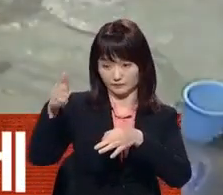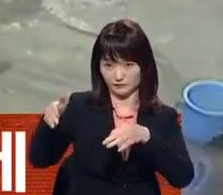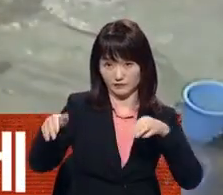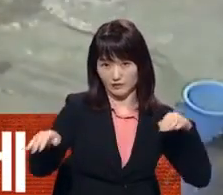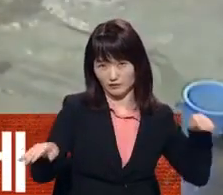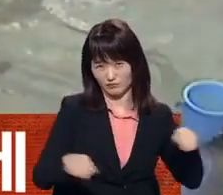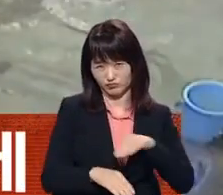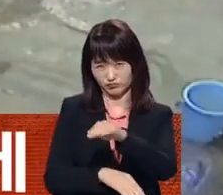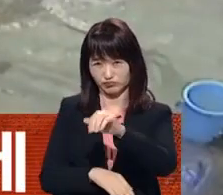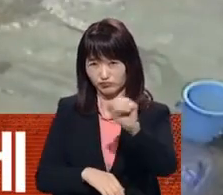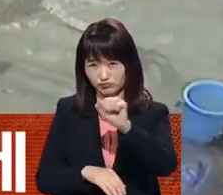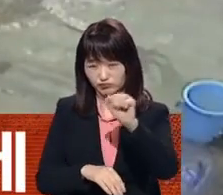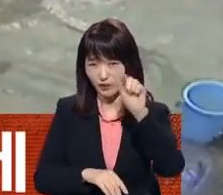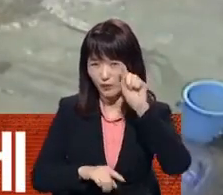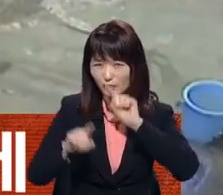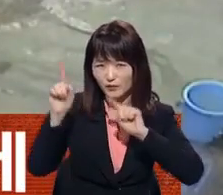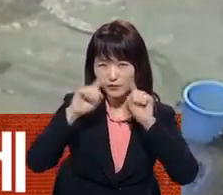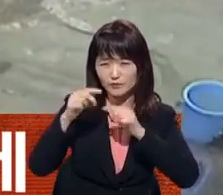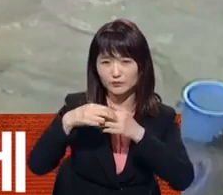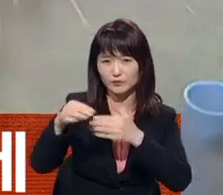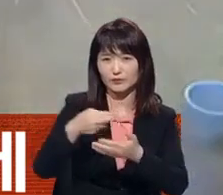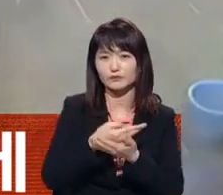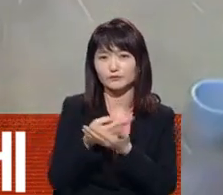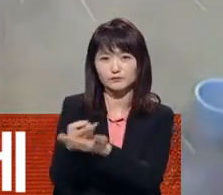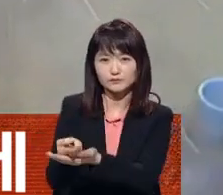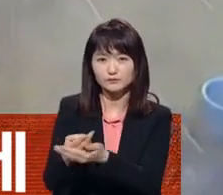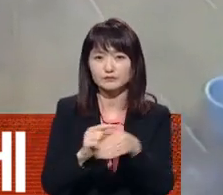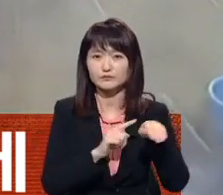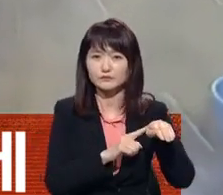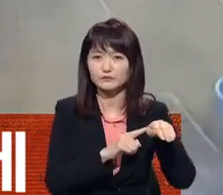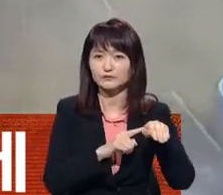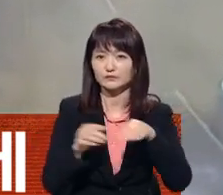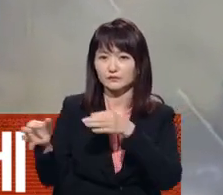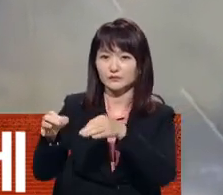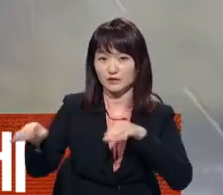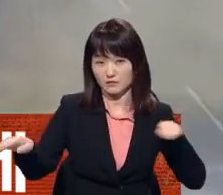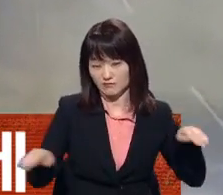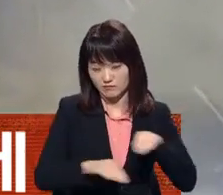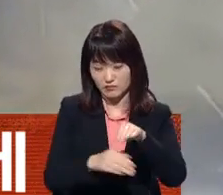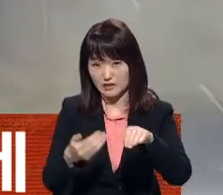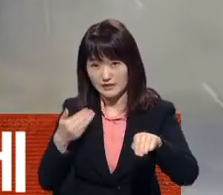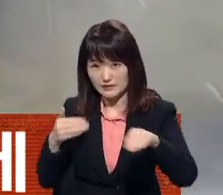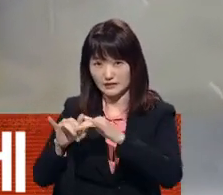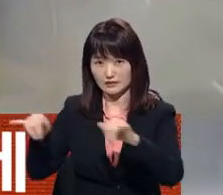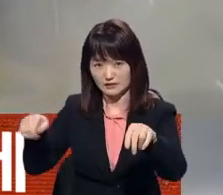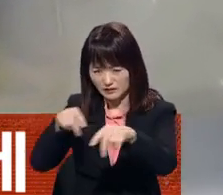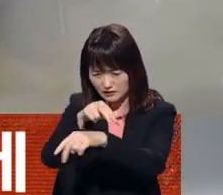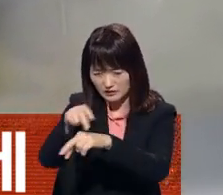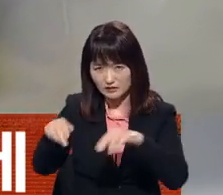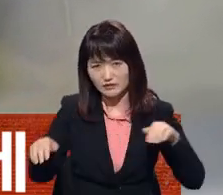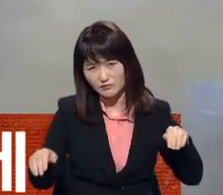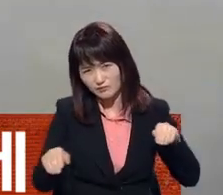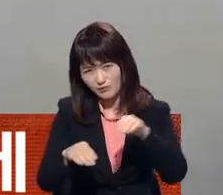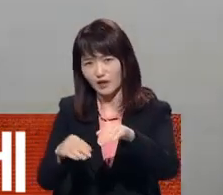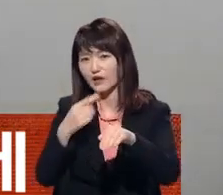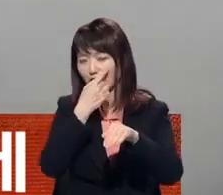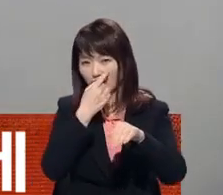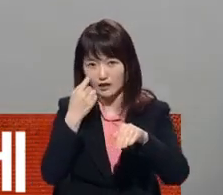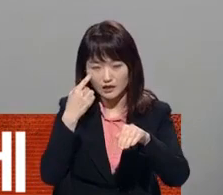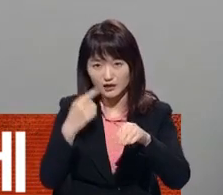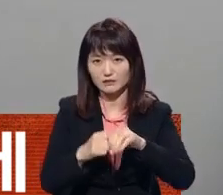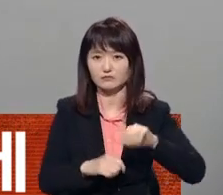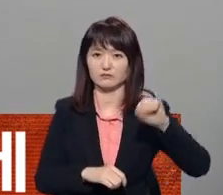운전자도 부상을 입고 병원에 이송됐습니다 경찰은 사고 차량이 가게로 돌진하기 전에도 이미 인도의 한 차례 부딪힌 걸 확인을